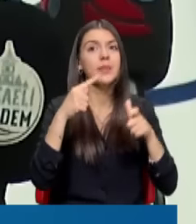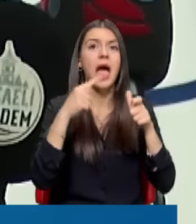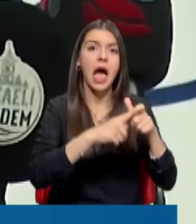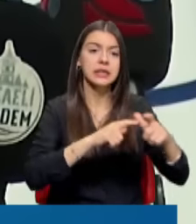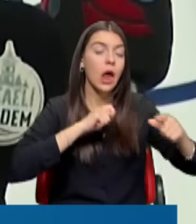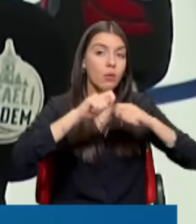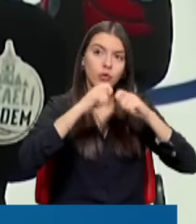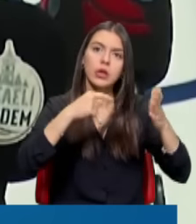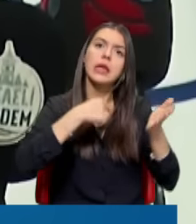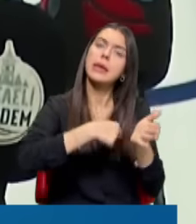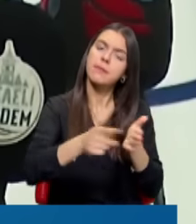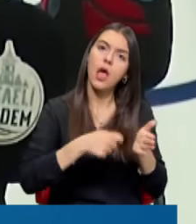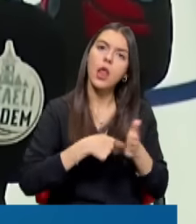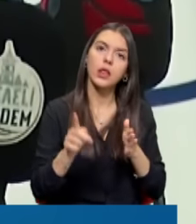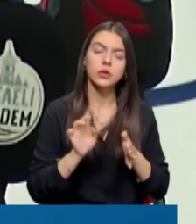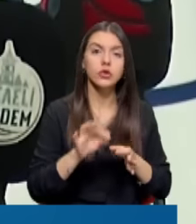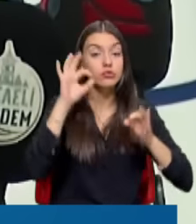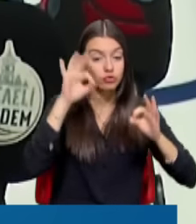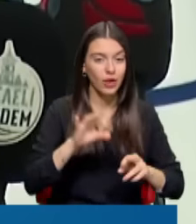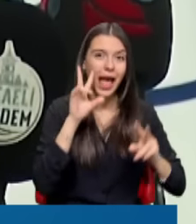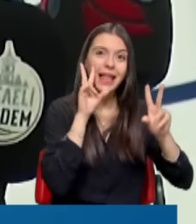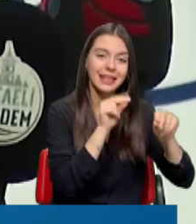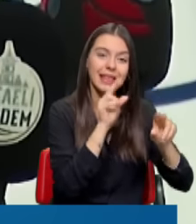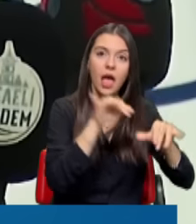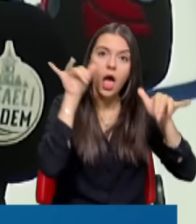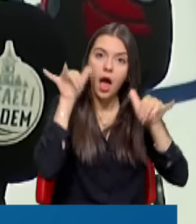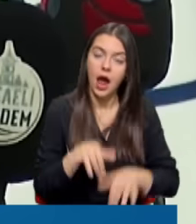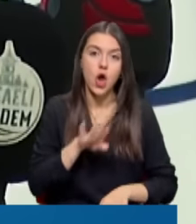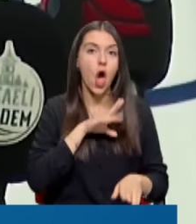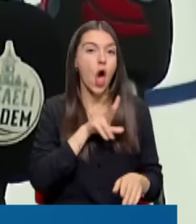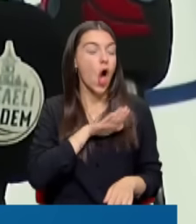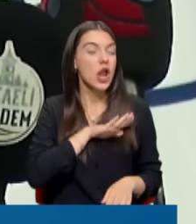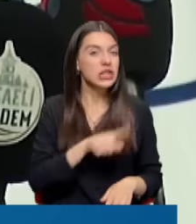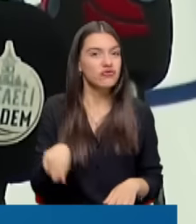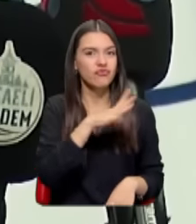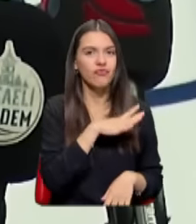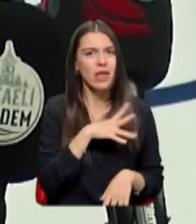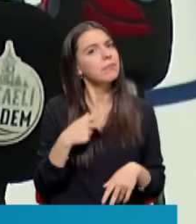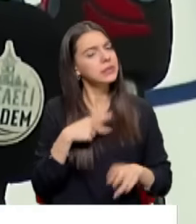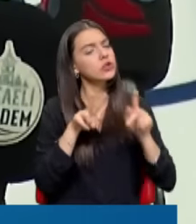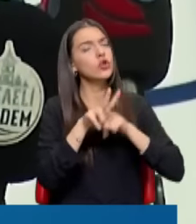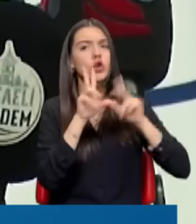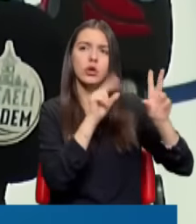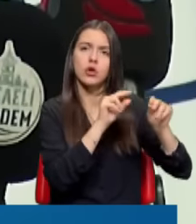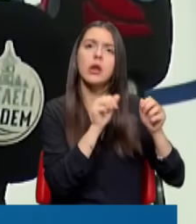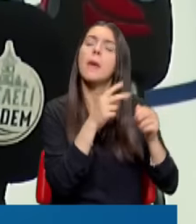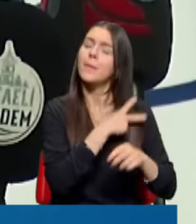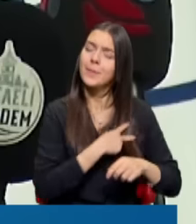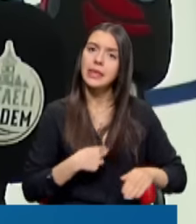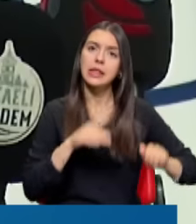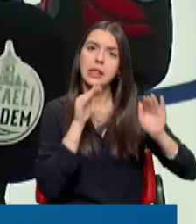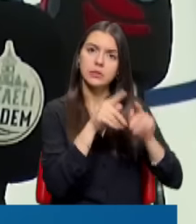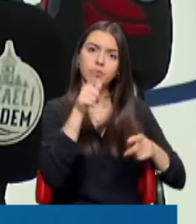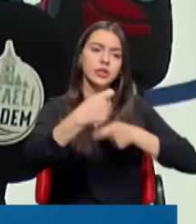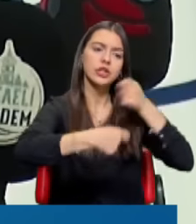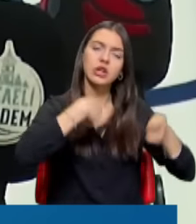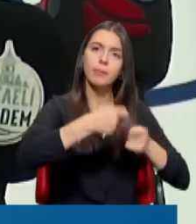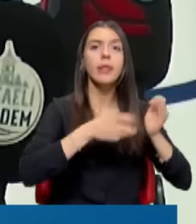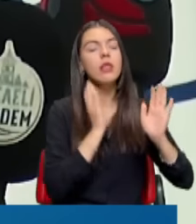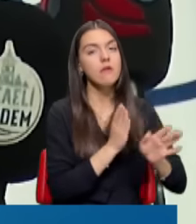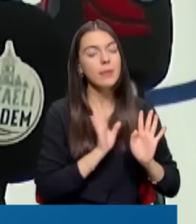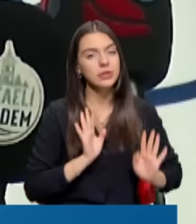edildi. Orada şu anda barınma hakkından yararlanan öğrenciler var. Biz yine yurt olarak belediye himayesinde burayı işletmeye devam